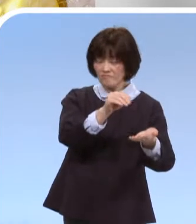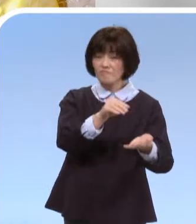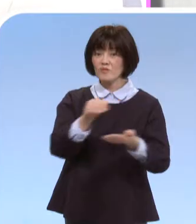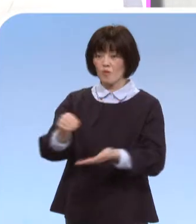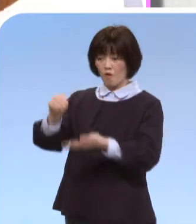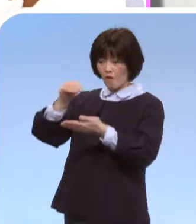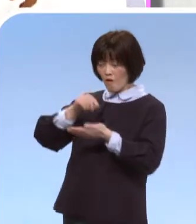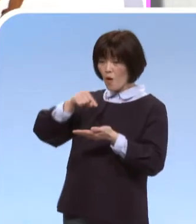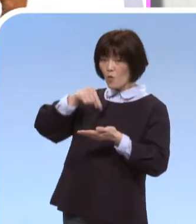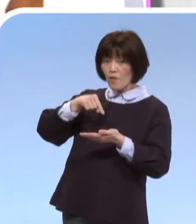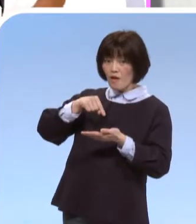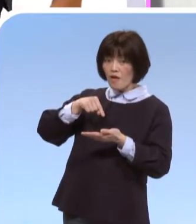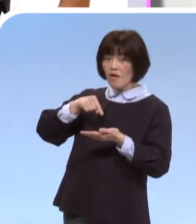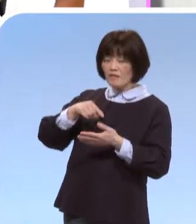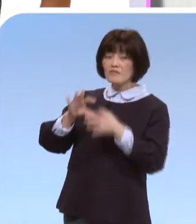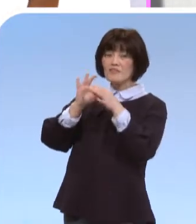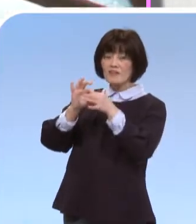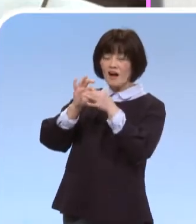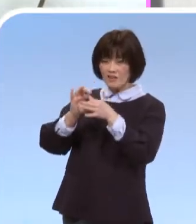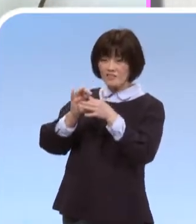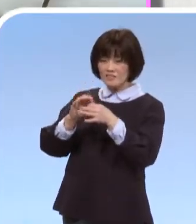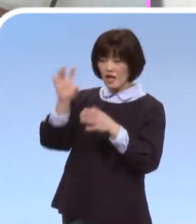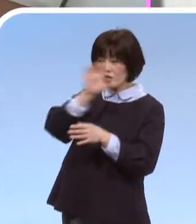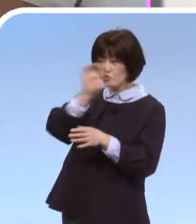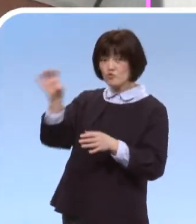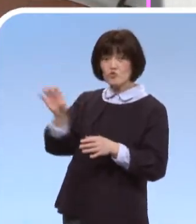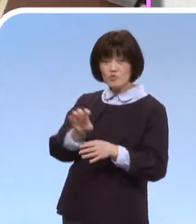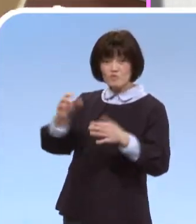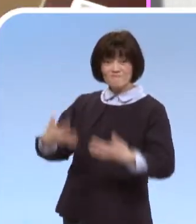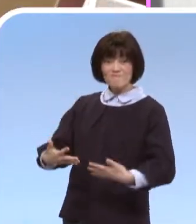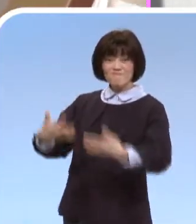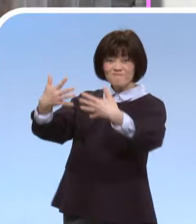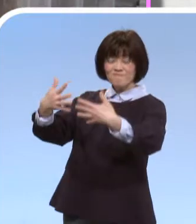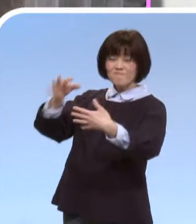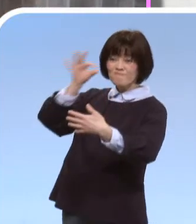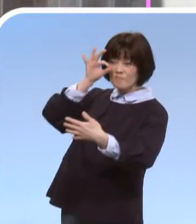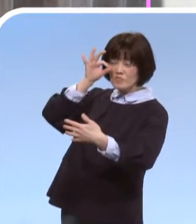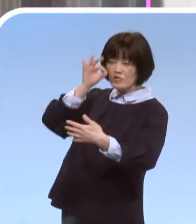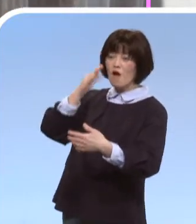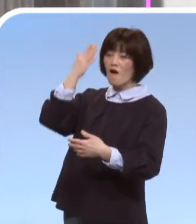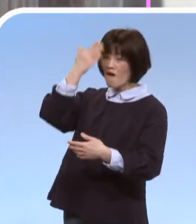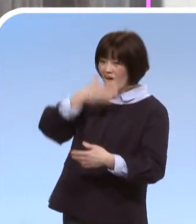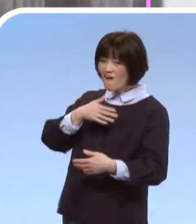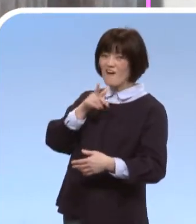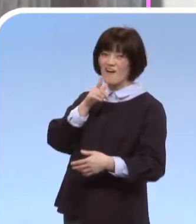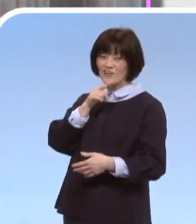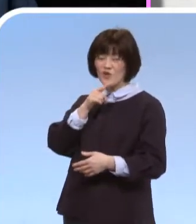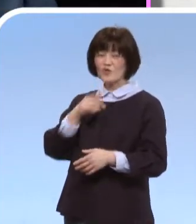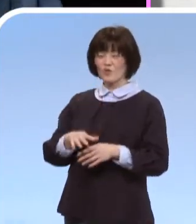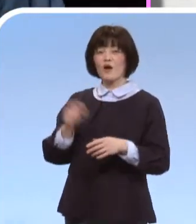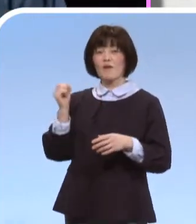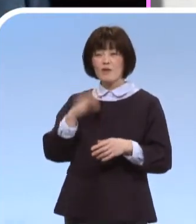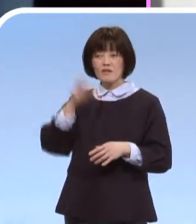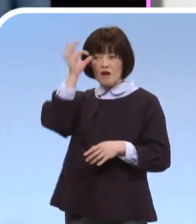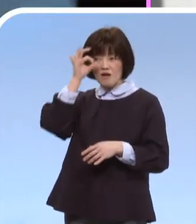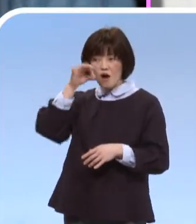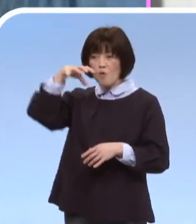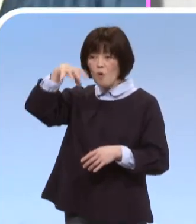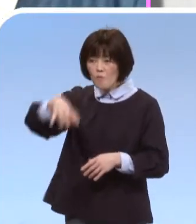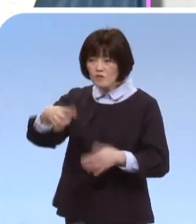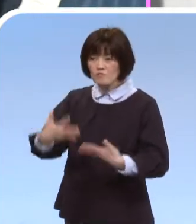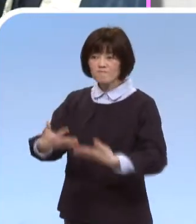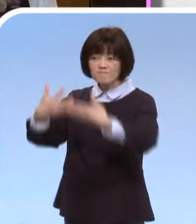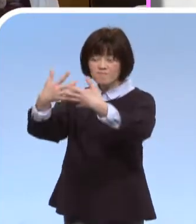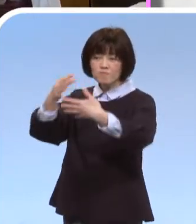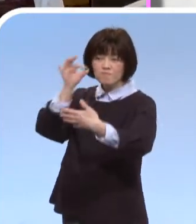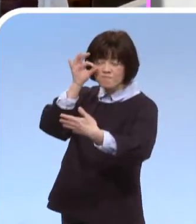、ズームを使って、まあ、ガイドが案内したりとか、普段もう見れない箇所、まあ、普通の観光で行ったらいけ